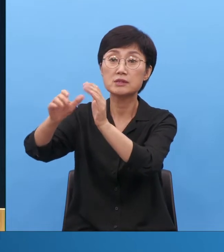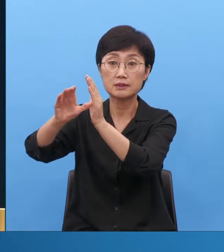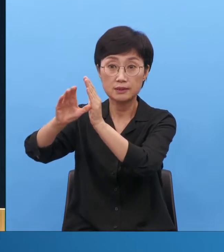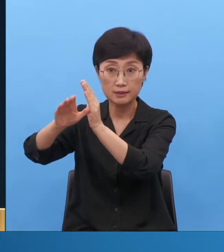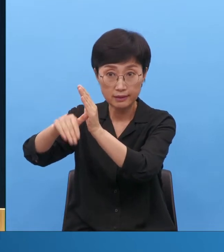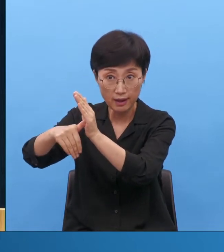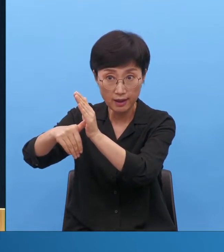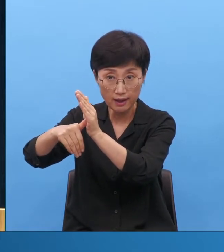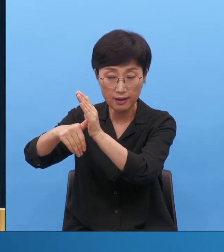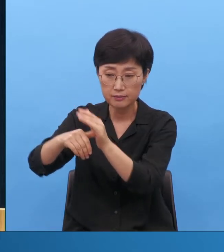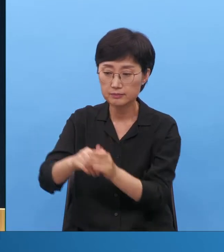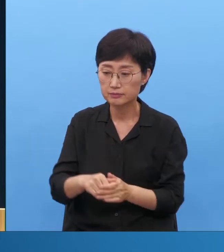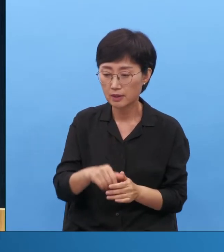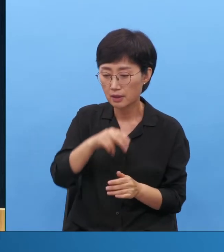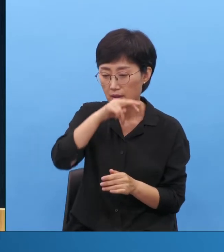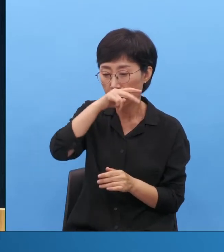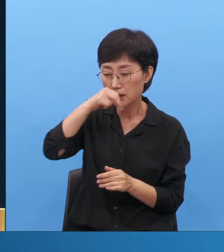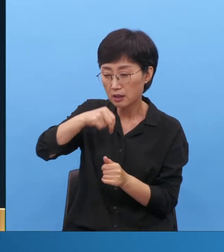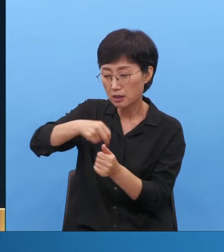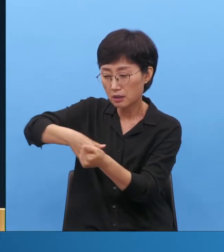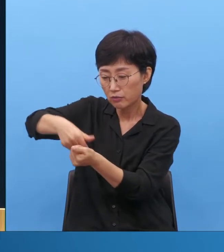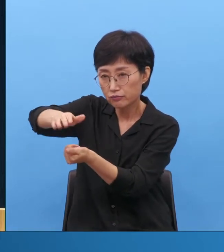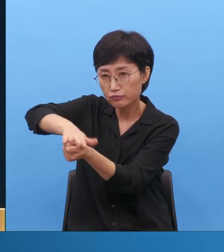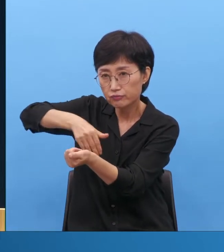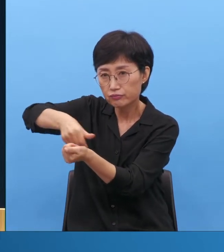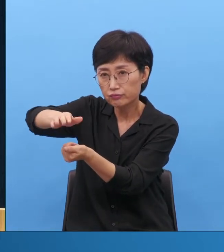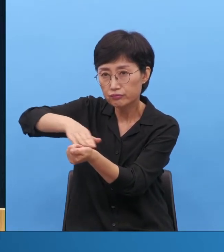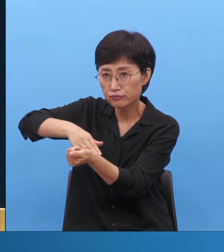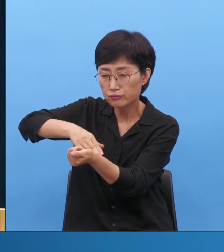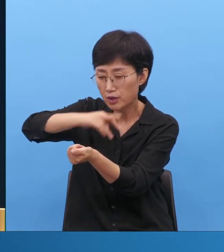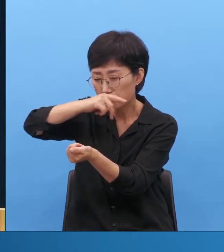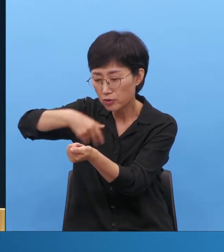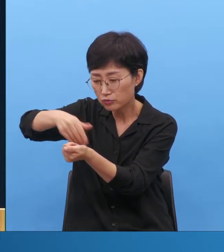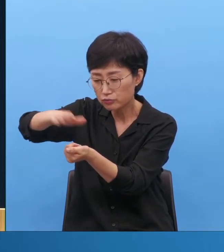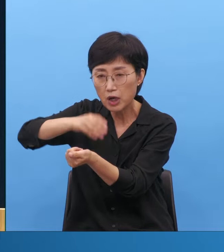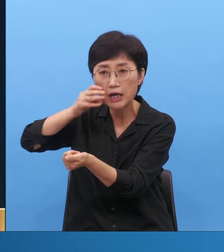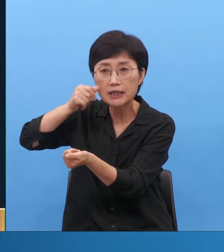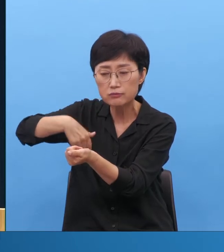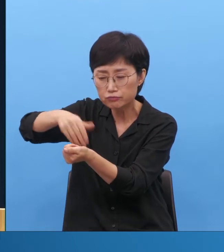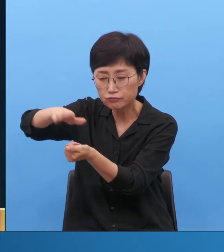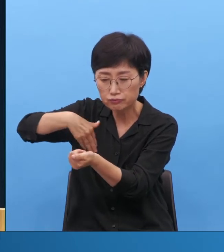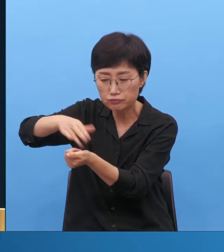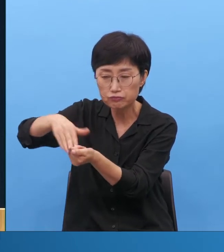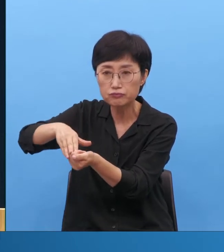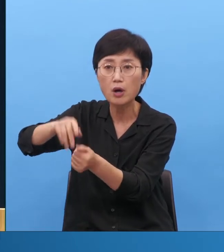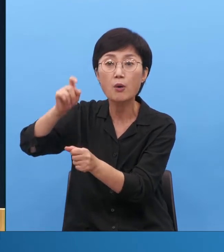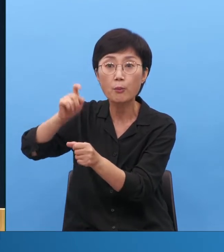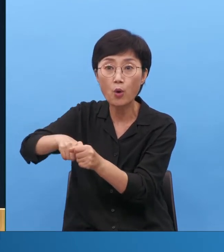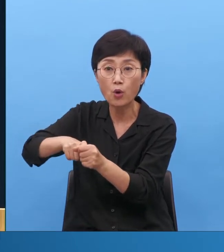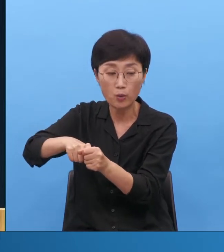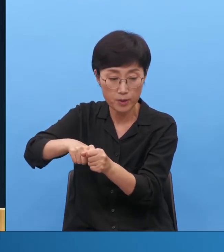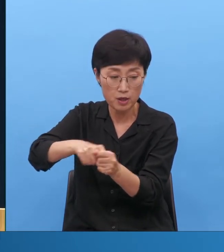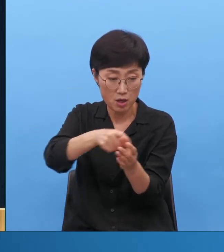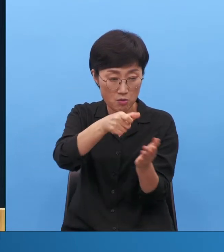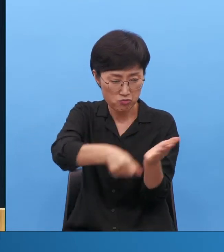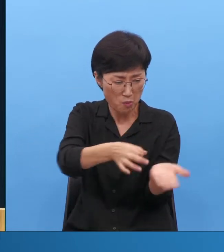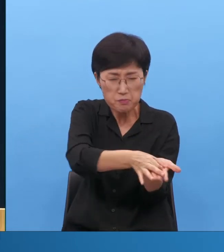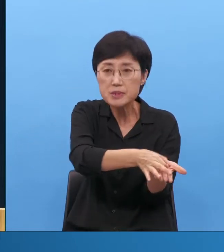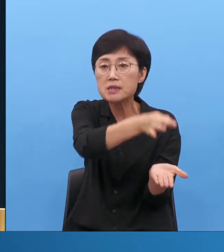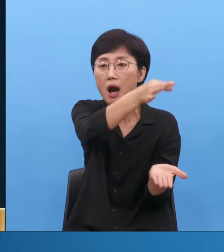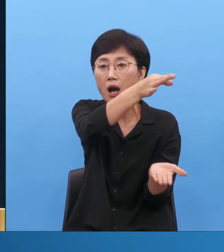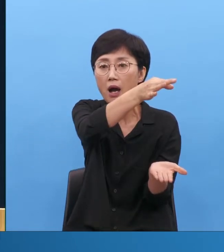한 이런 기름 바르는 거 있잖아요. 그걸 100건을 가지고 직접 온 사람입니다. We see in John chapter 19, verse 39,